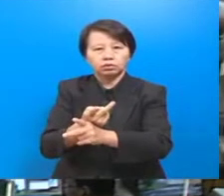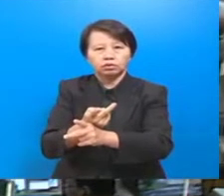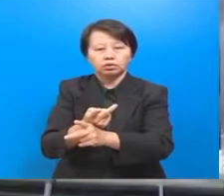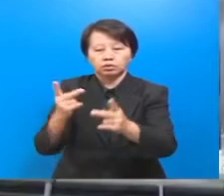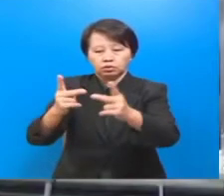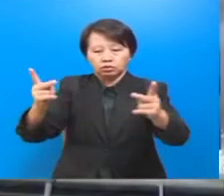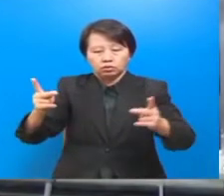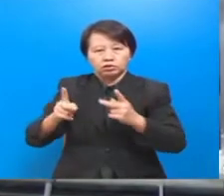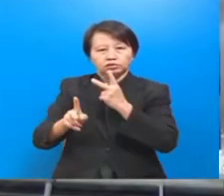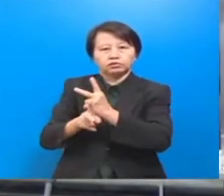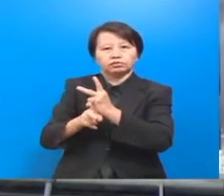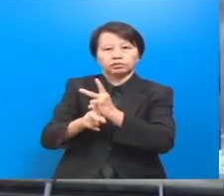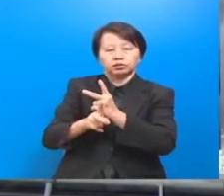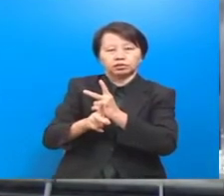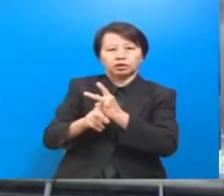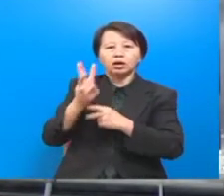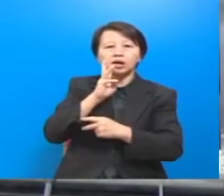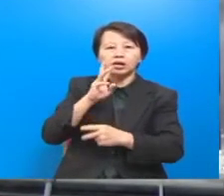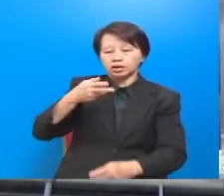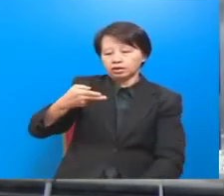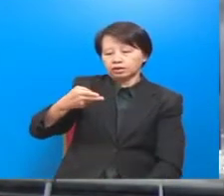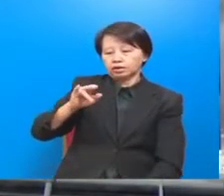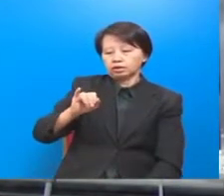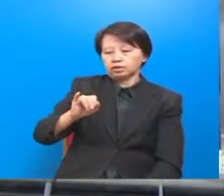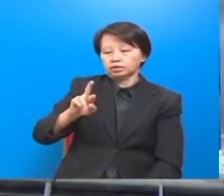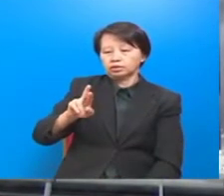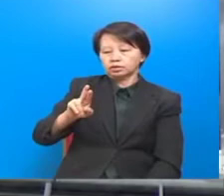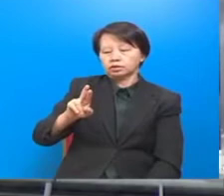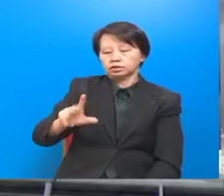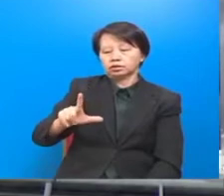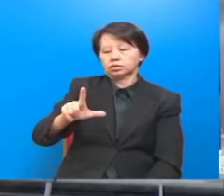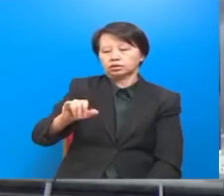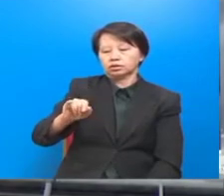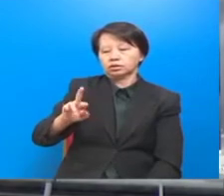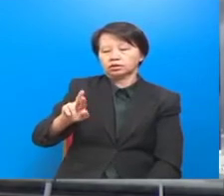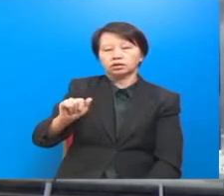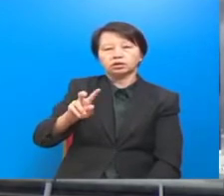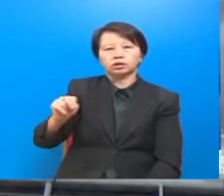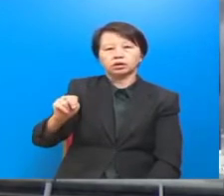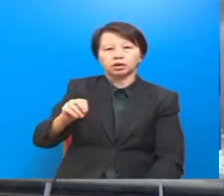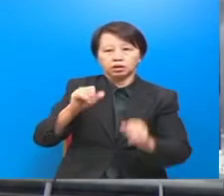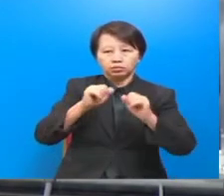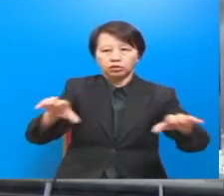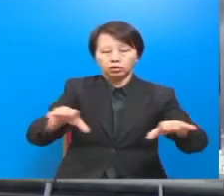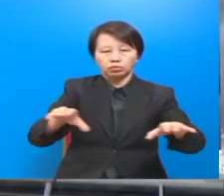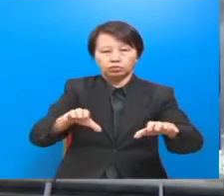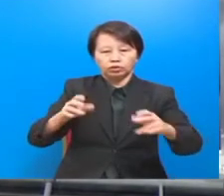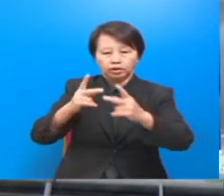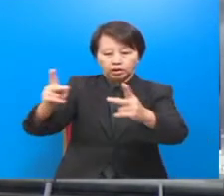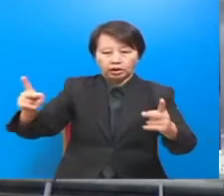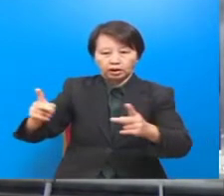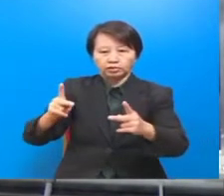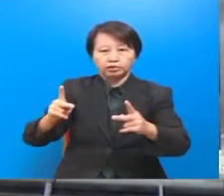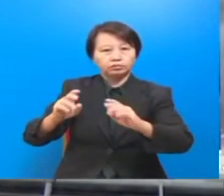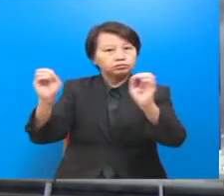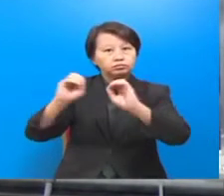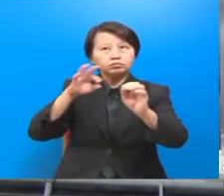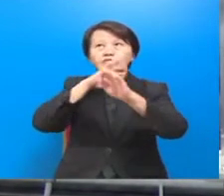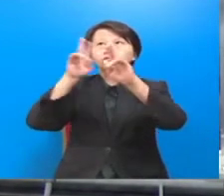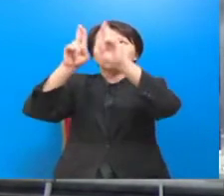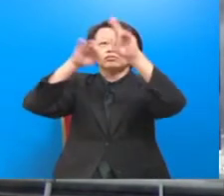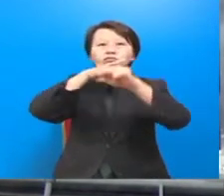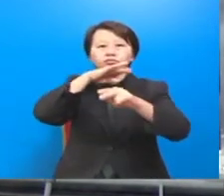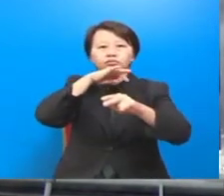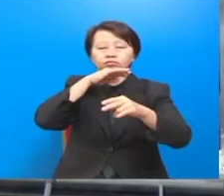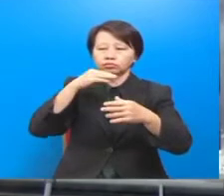kolam takungan hiliran yang boleh dibuat di kawasan-kawasan yang menghadapi pencemaran sebagai contoh baru nikita